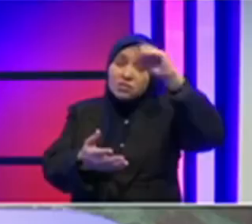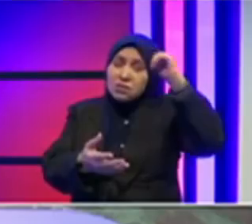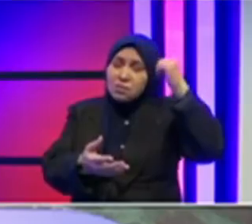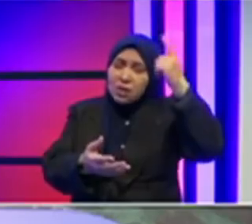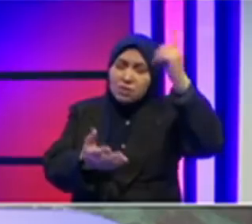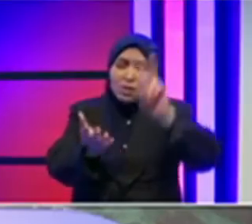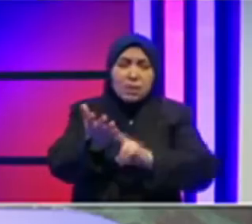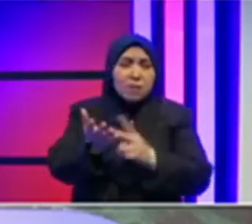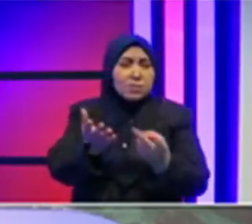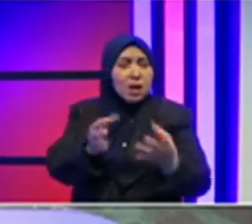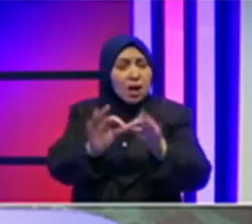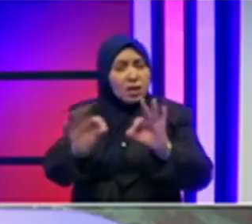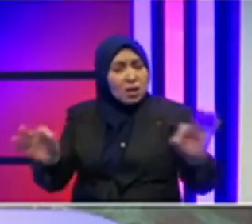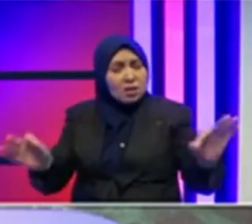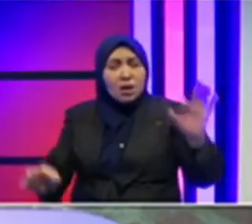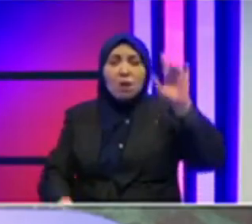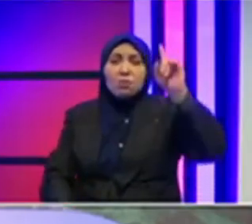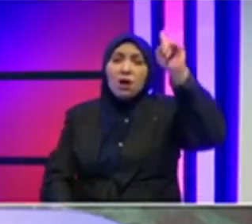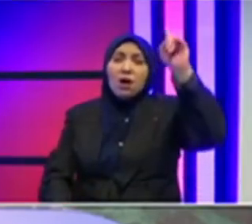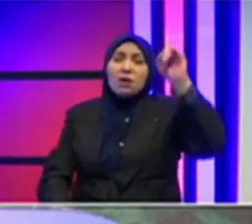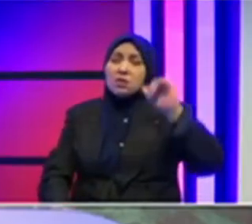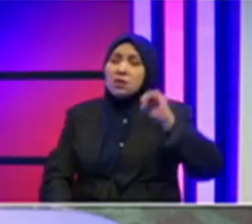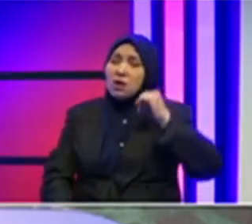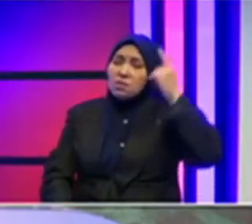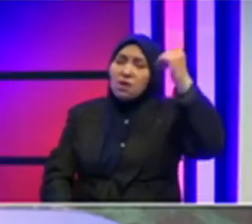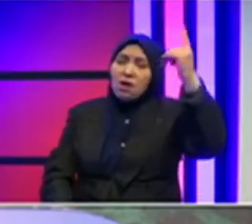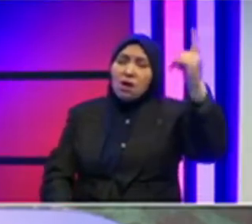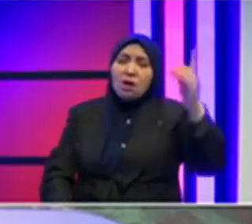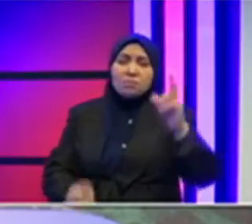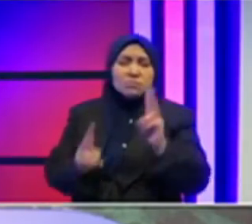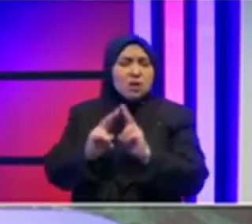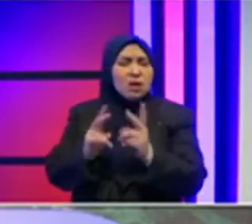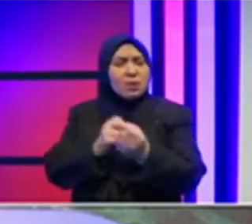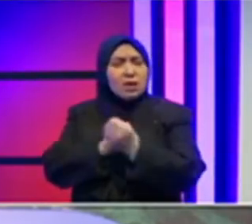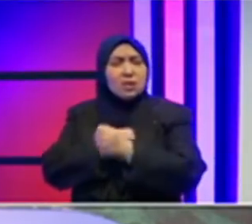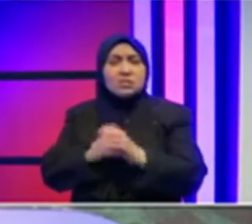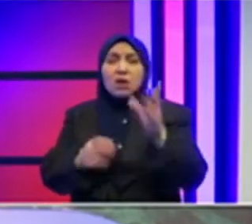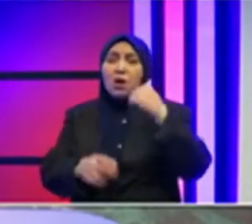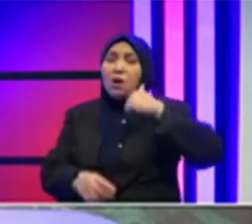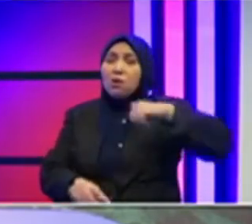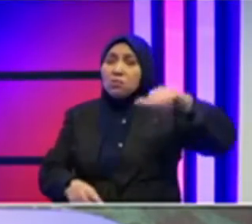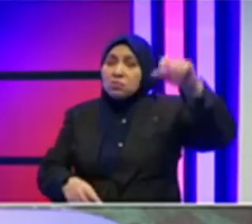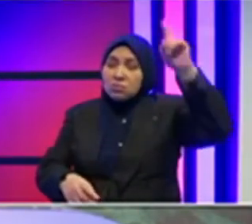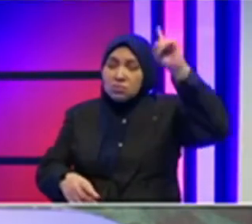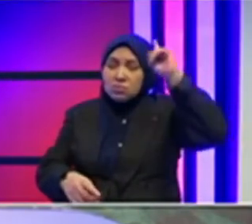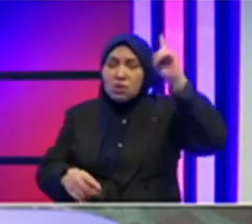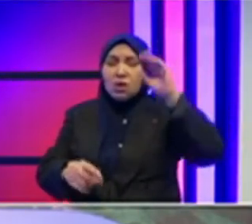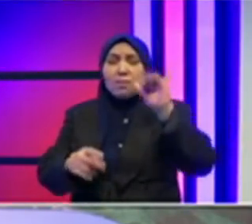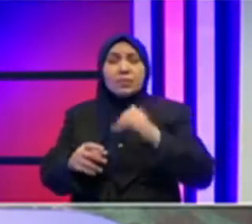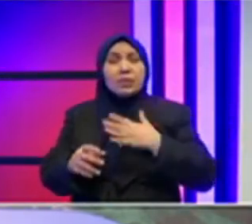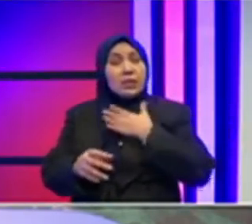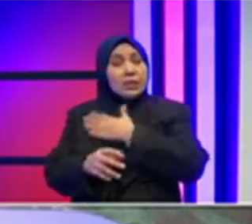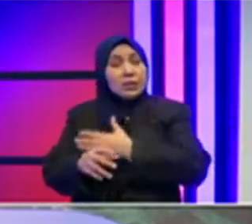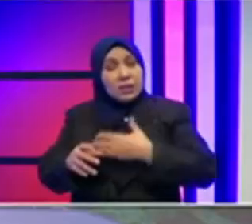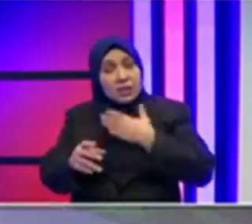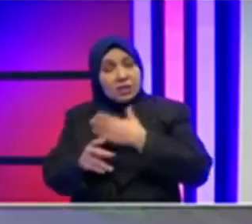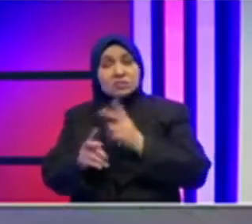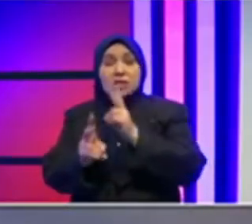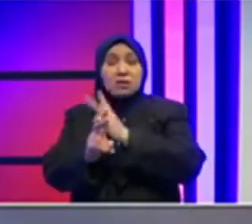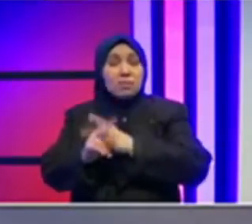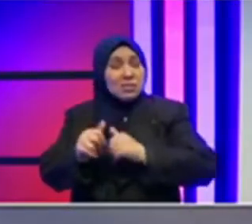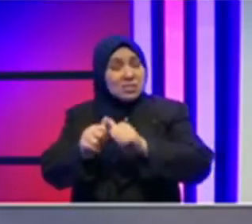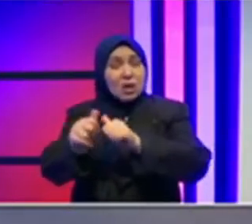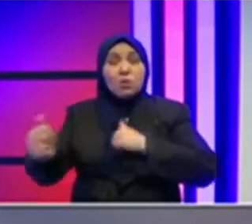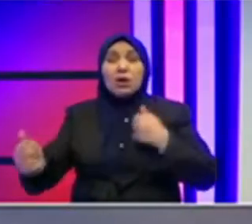Mentadabburi ayat-ayatnya Ya Allah Ya Arhamar Rahimin Allahumma inna na'udzubika minal barasi wal junun